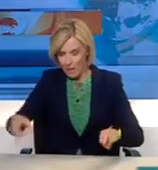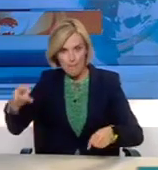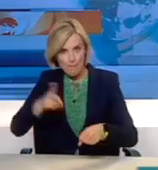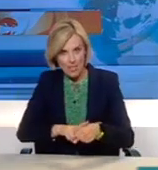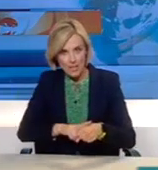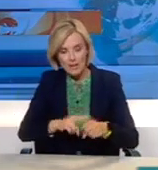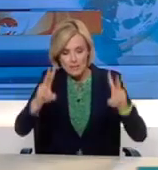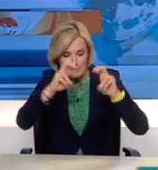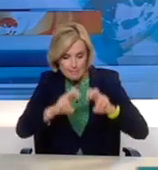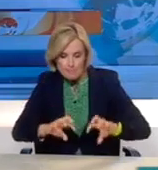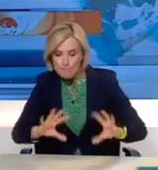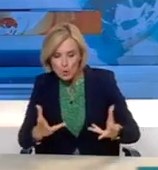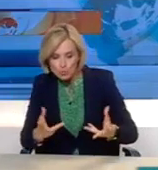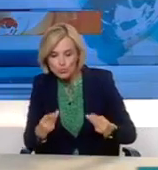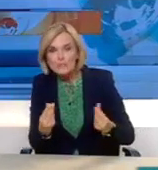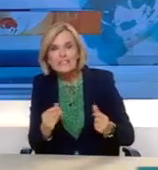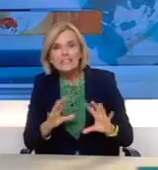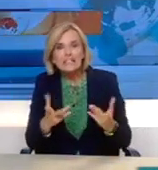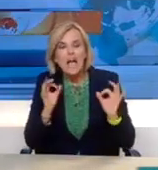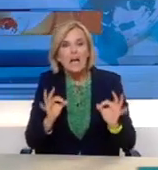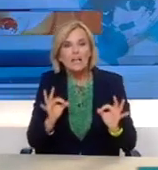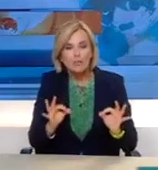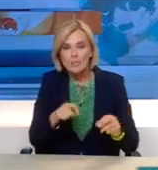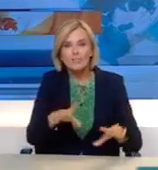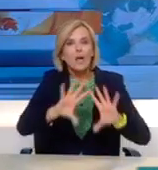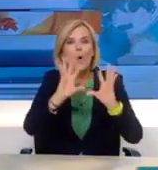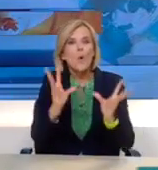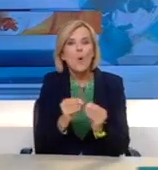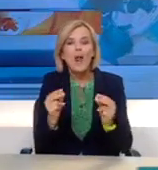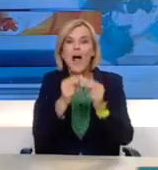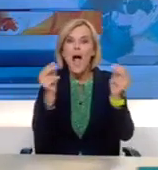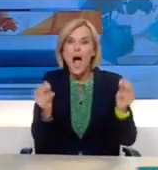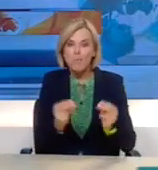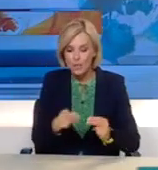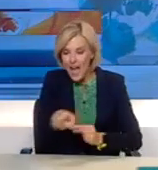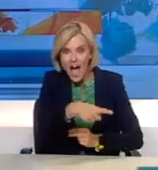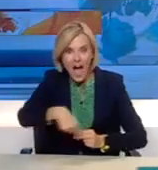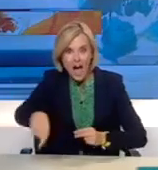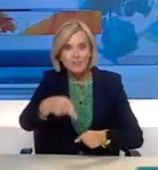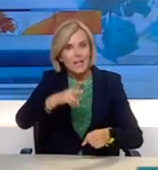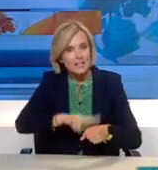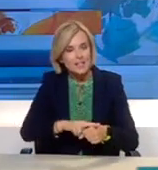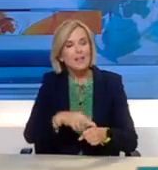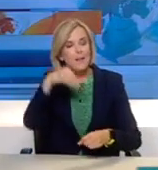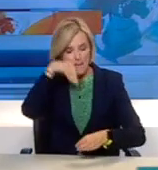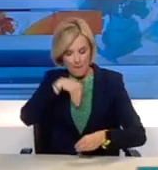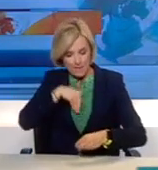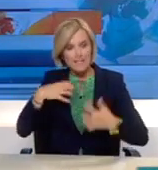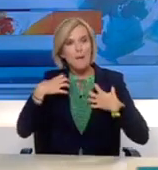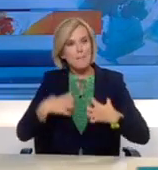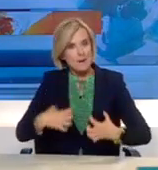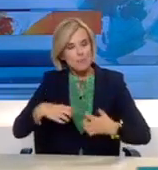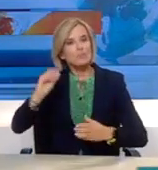στη διάρκεια μιας λίμωξης από COVID-19. Τα αποτελέσματα ήταν ότι σε όλους σχεδόν τους ασθενείς υπήρχαν μικροσκοπικά ευρήματα στους